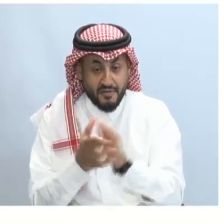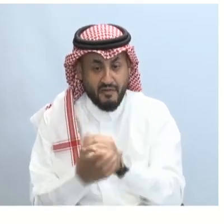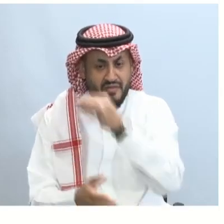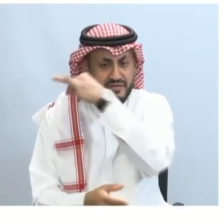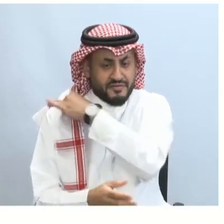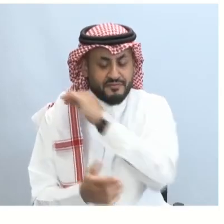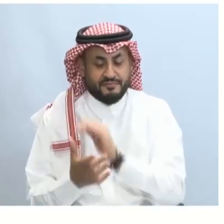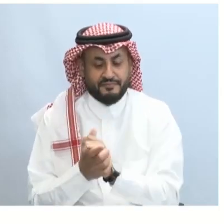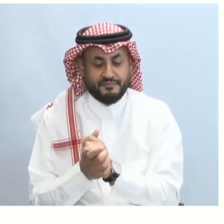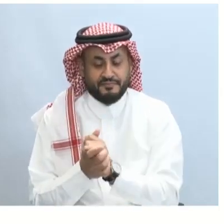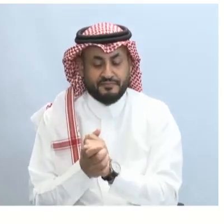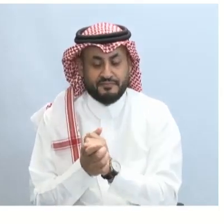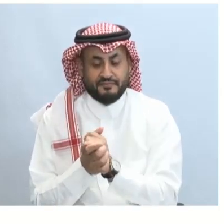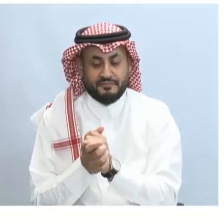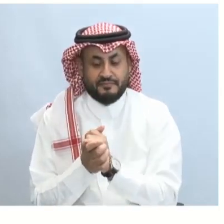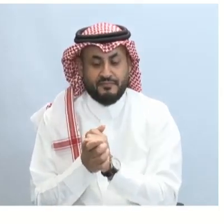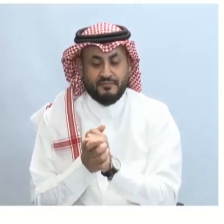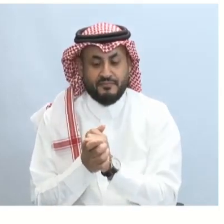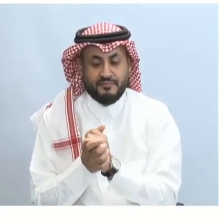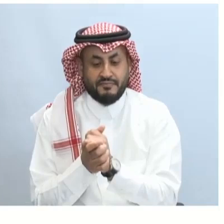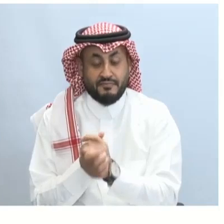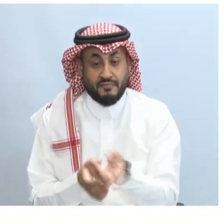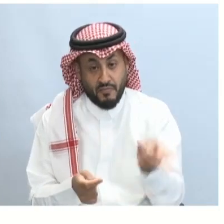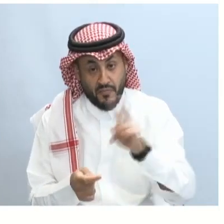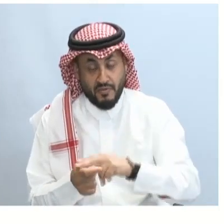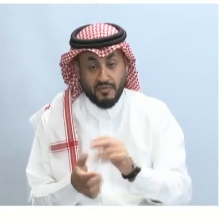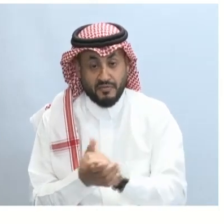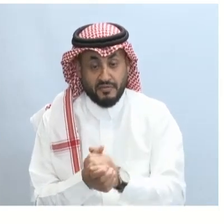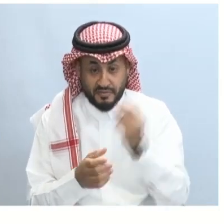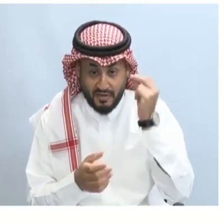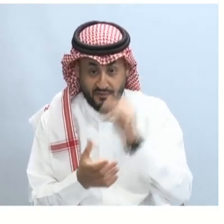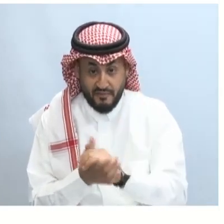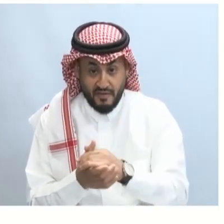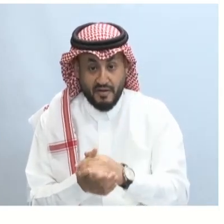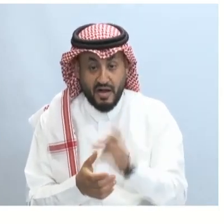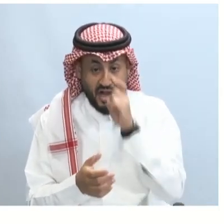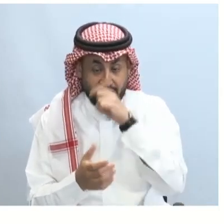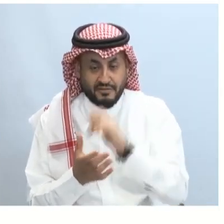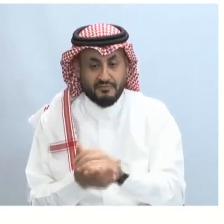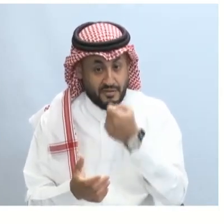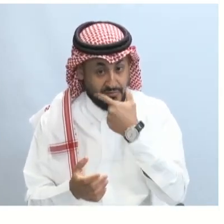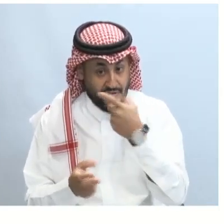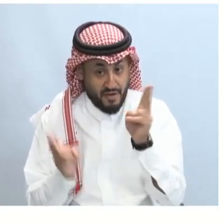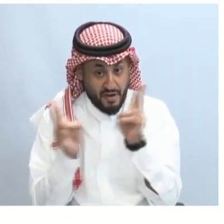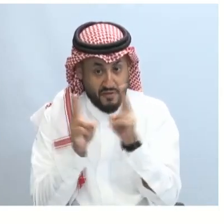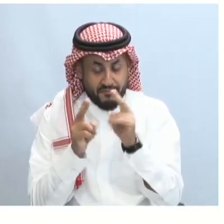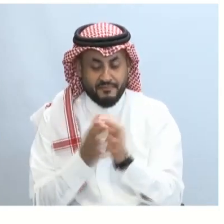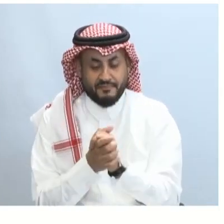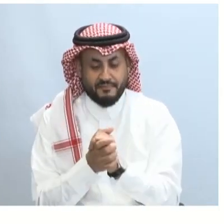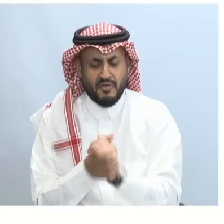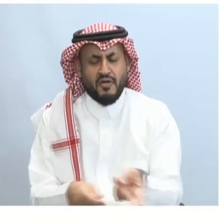صدقه اخرجه الترمذي وتذكر يا احمد ينبغي ان يهش ويبش الاخ في وجه اخي